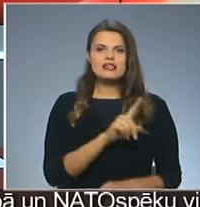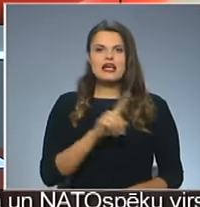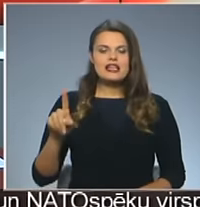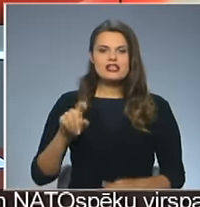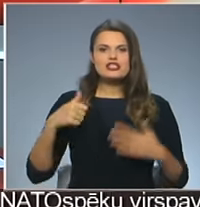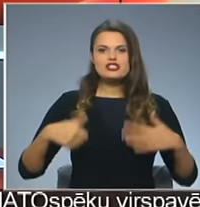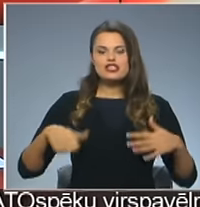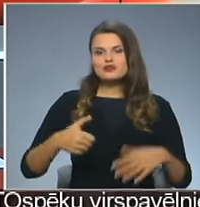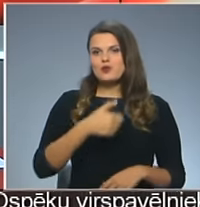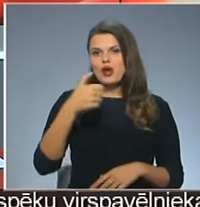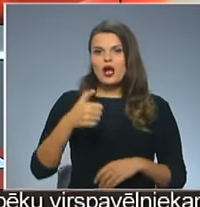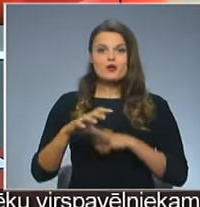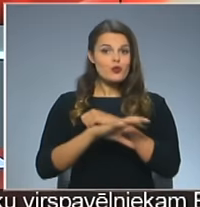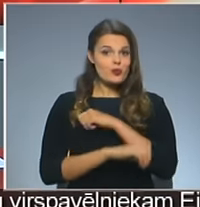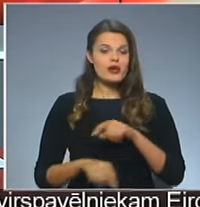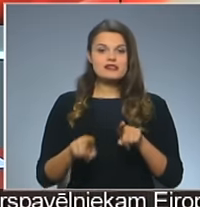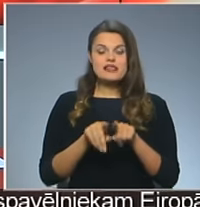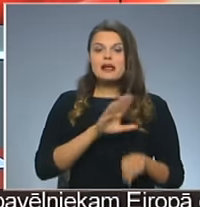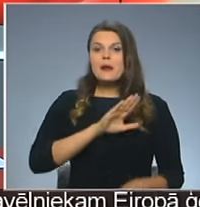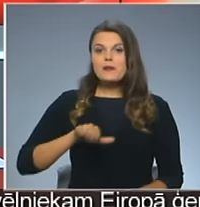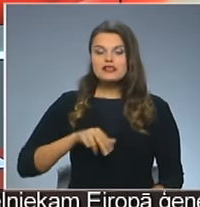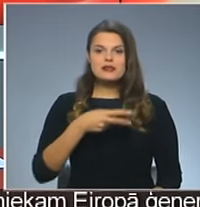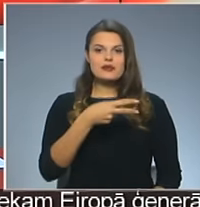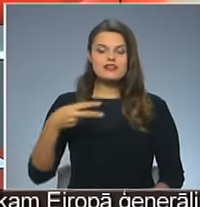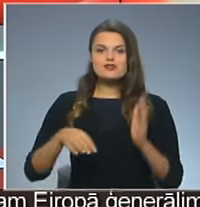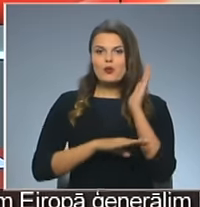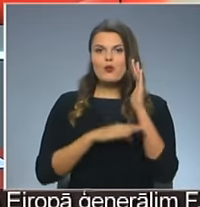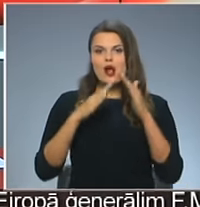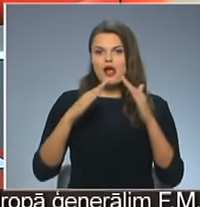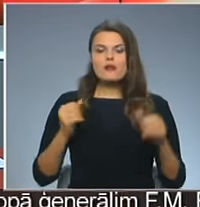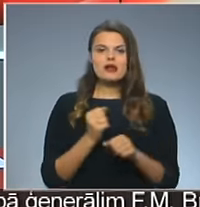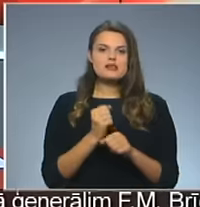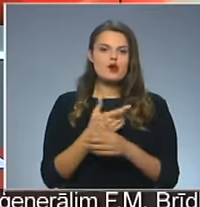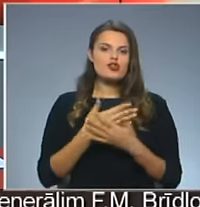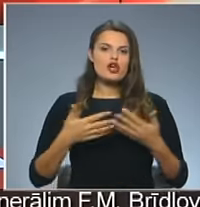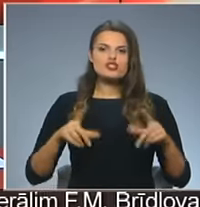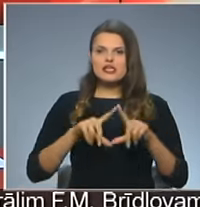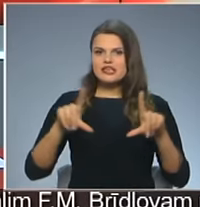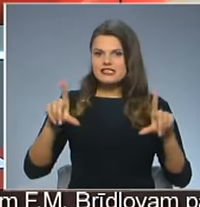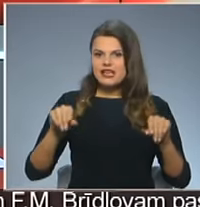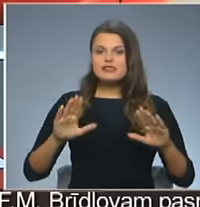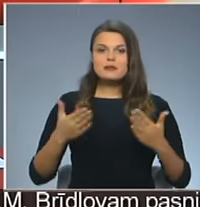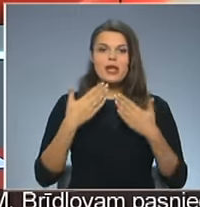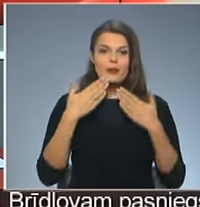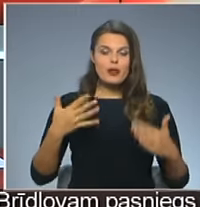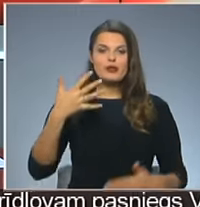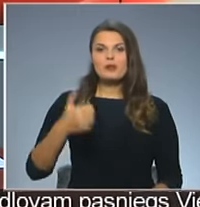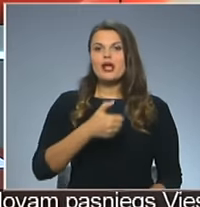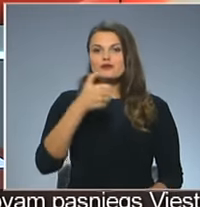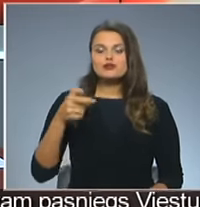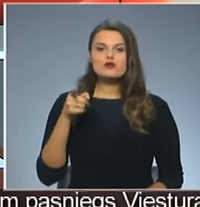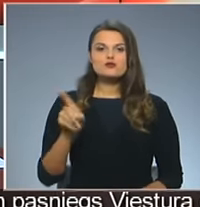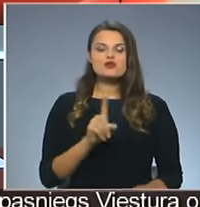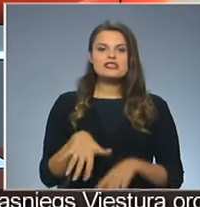pat 60. Gadu nogalē. Arī pēc tam divstāvu koka namā darbojās dažādas iestādes, bet pēdējos 5 gadus tur